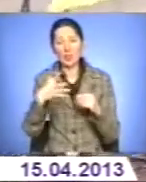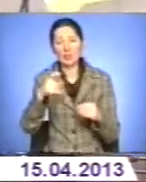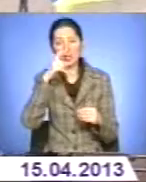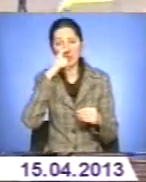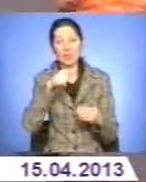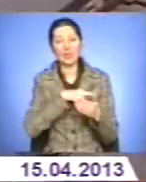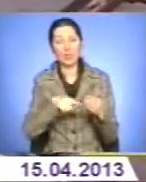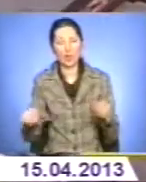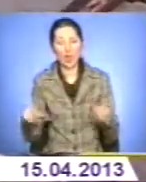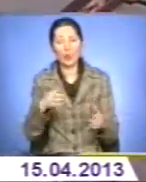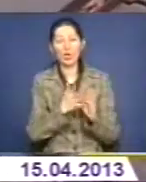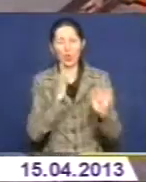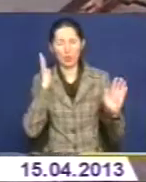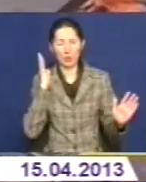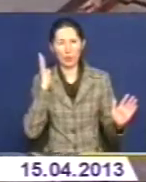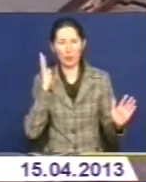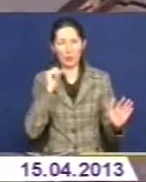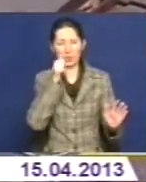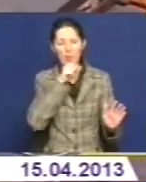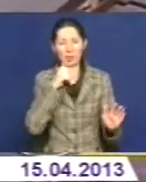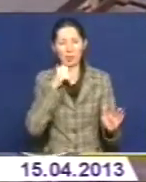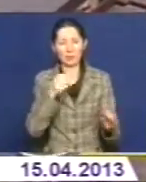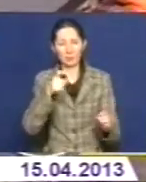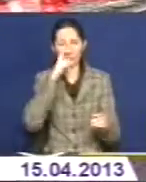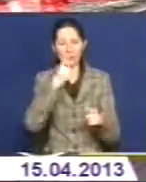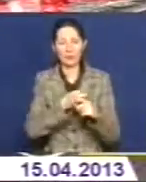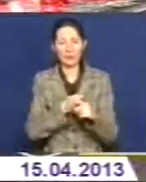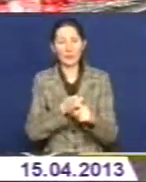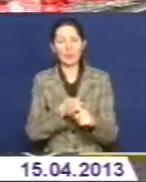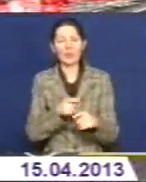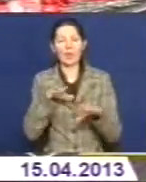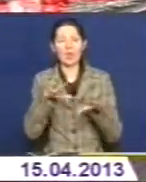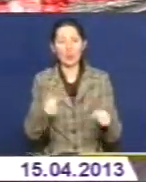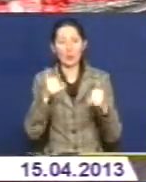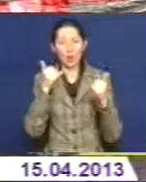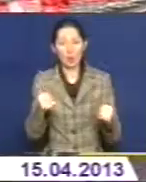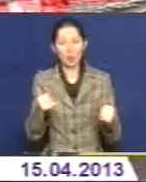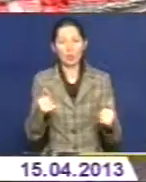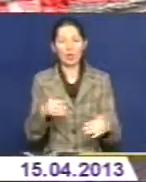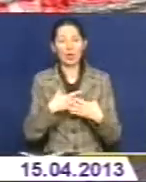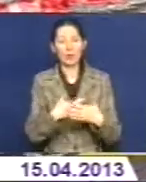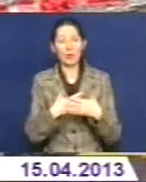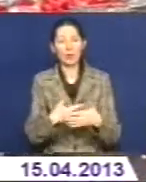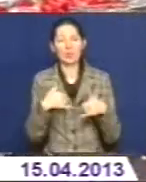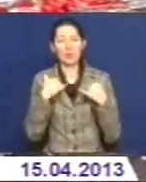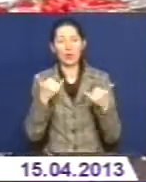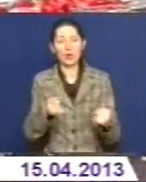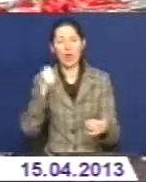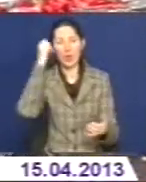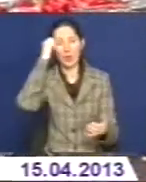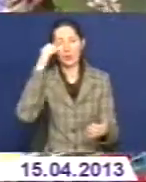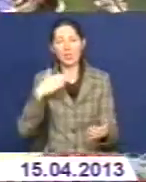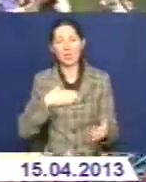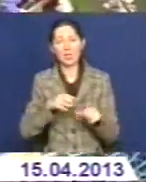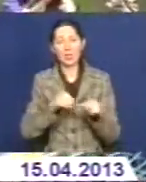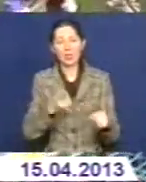річницю звільнення Тернополя від німецько-фашистських загарбників. Сьогодні громадськість вшанувала пам'ять наших земляків, які загинули у боях,